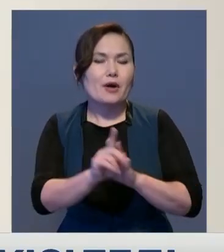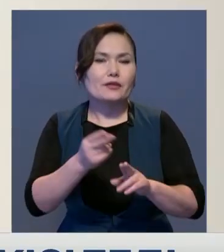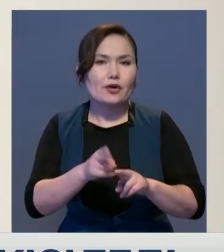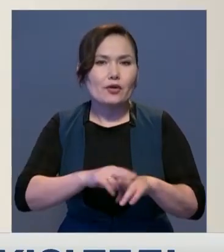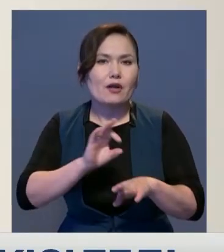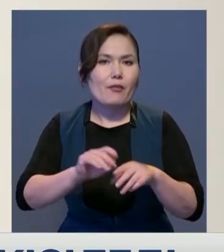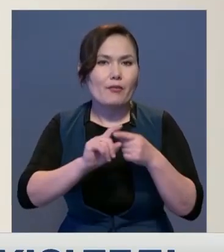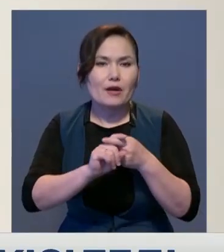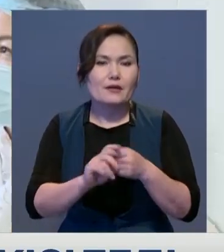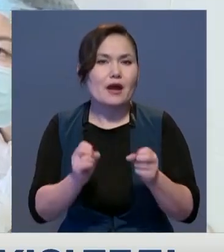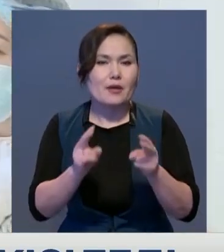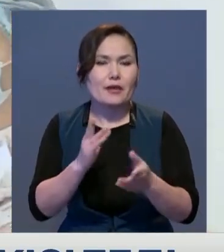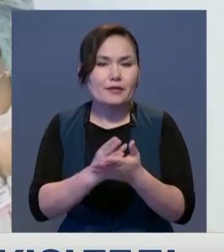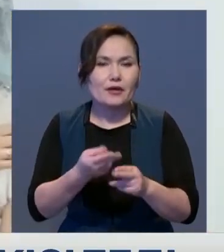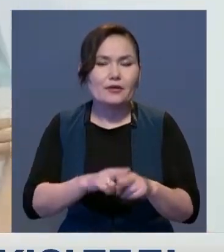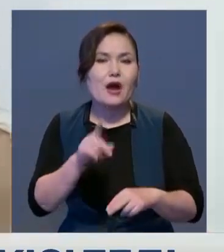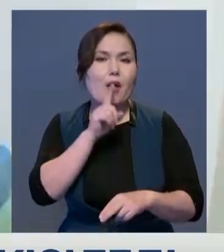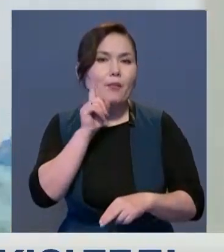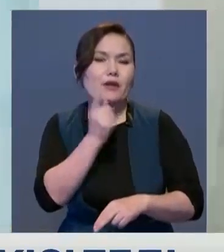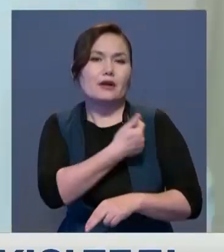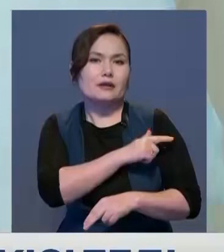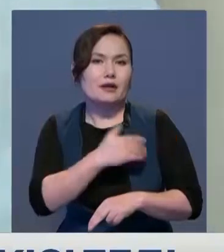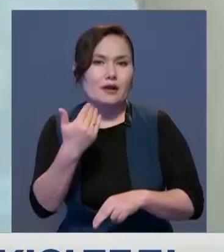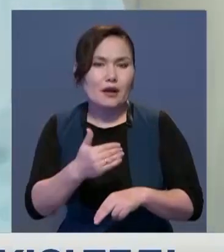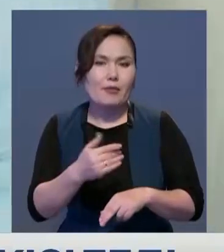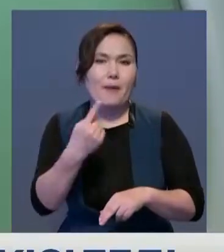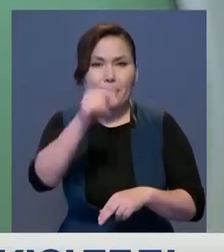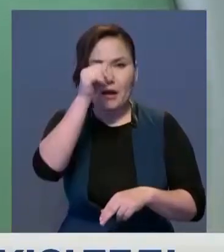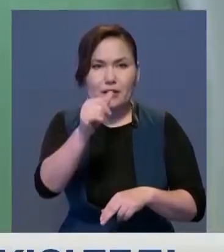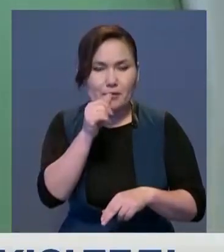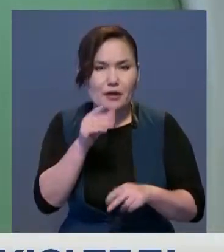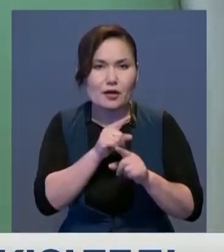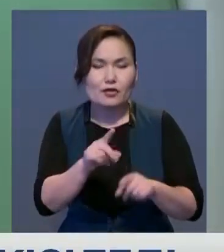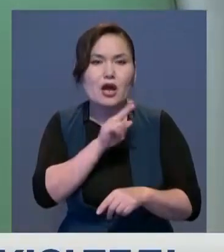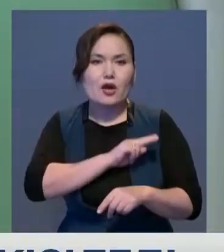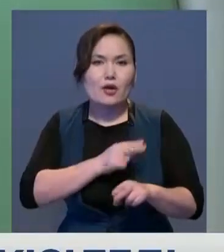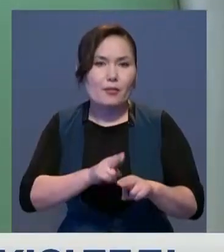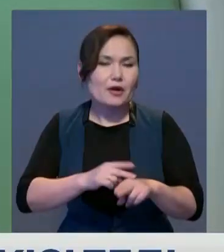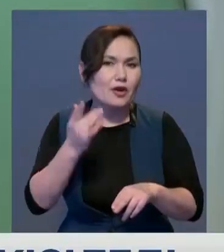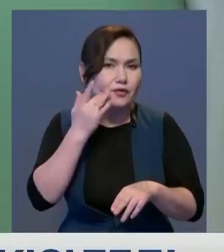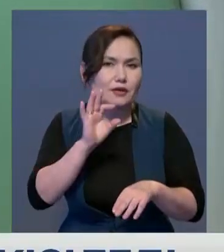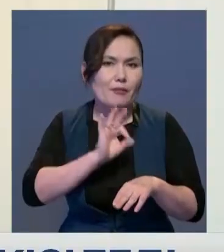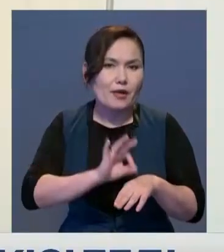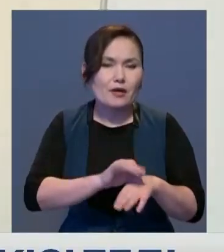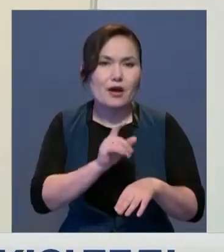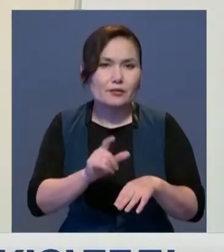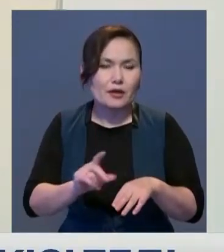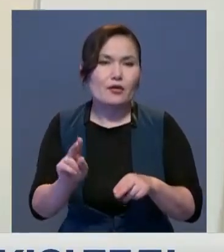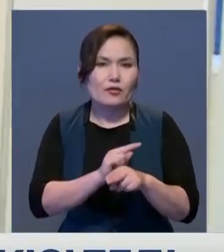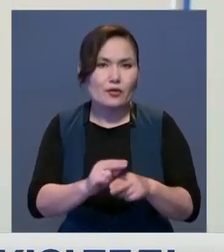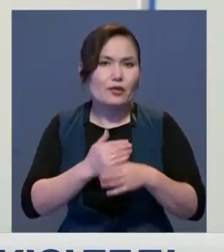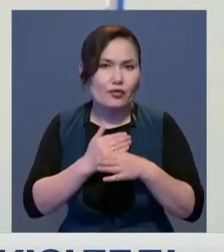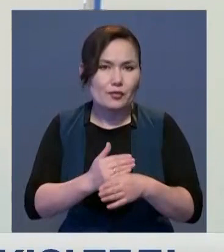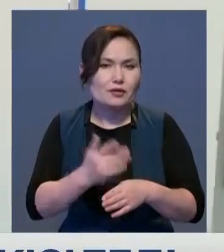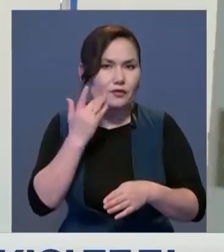оңай іліндіруі мүмкін. Халида Зинулинова бір айдан бері мейірбике болып жұмыс істейді. Дертіне шипа іздеген жандарға қол үшін созу міндетім дейді ол. Десе